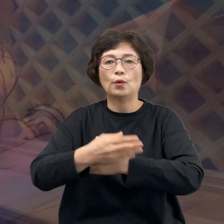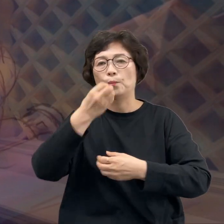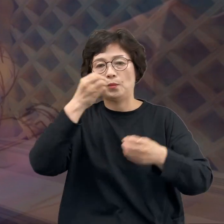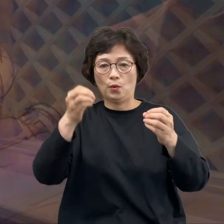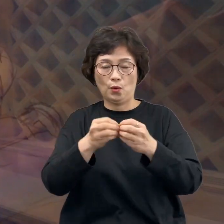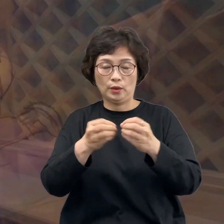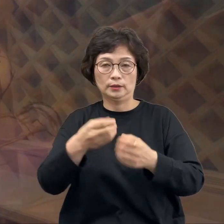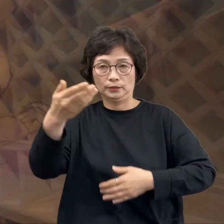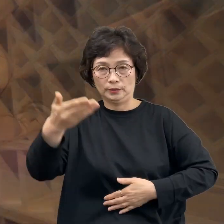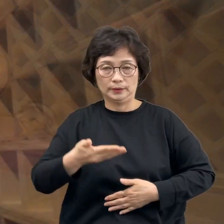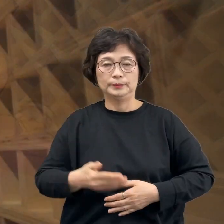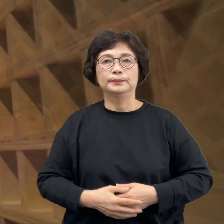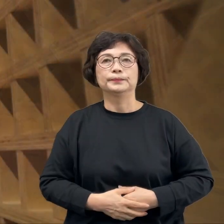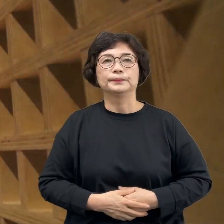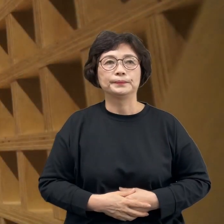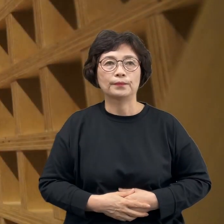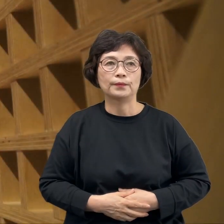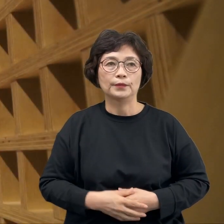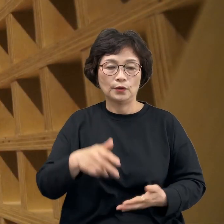것입니다.